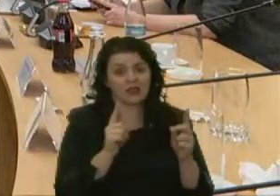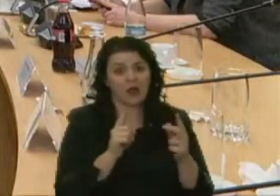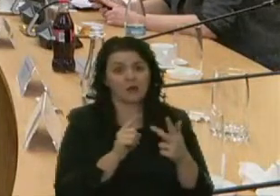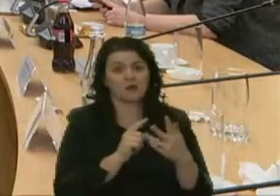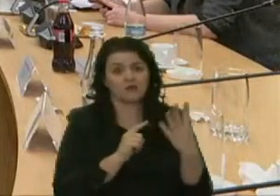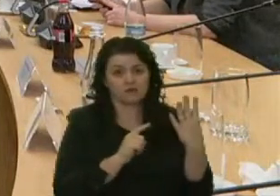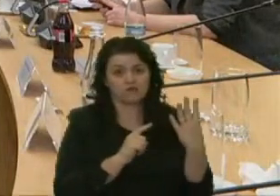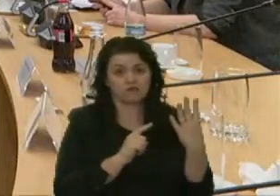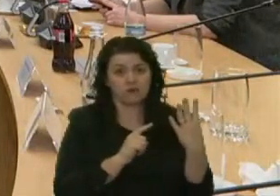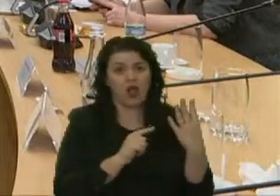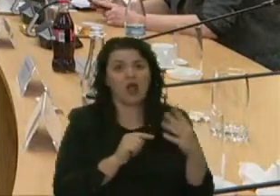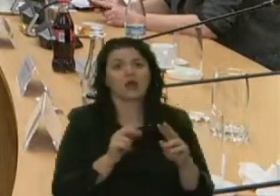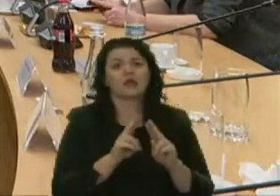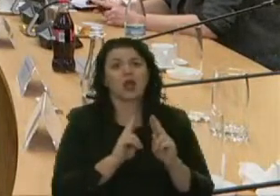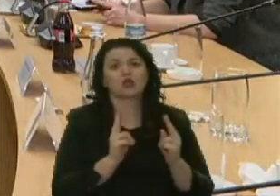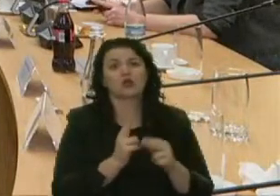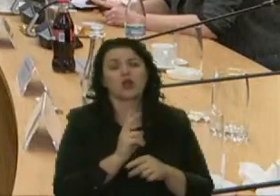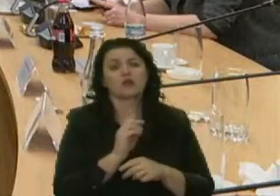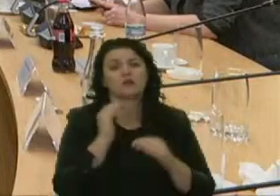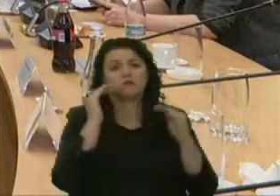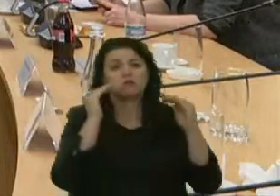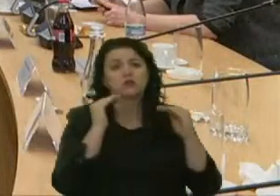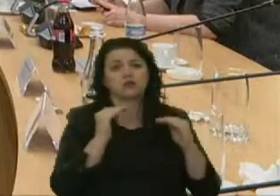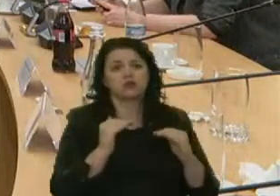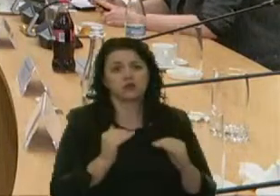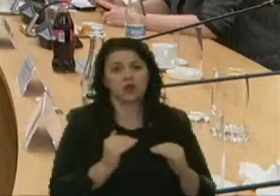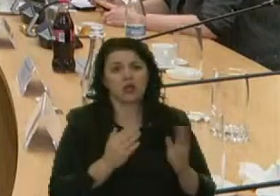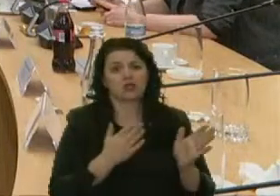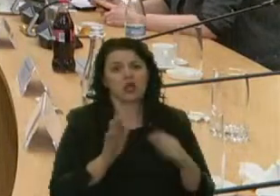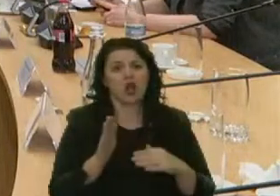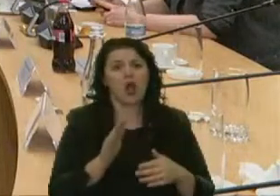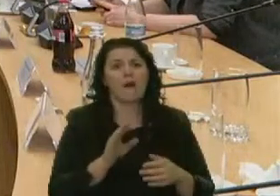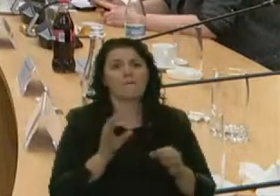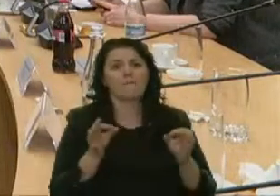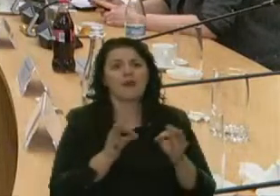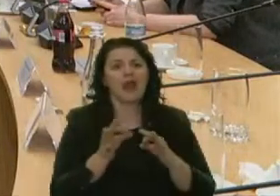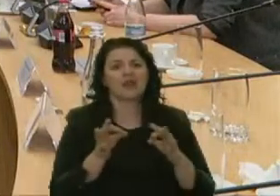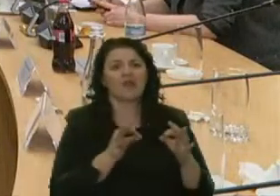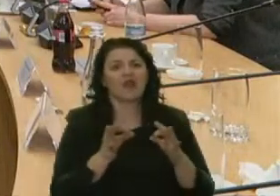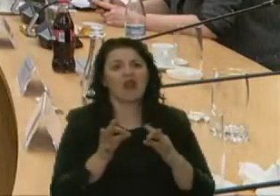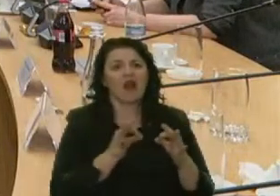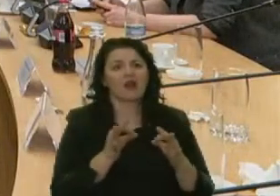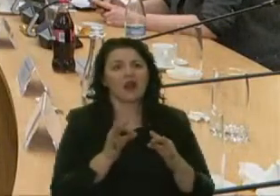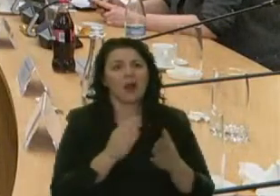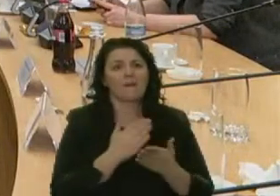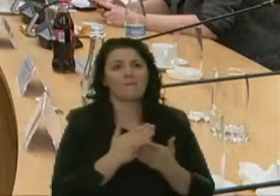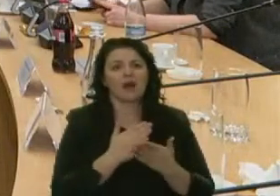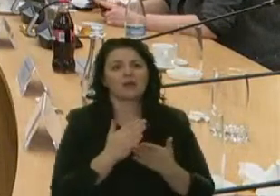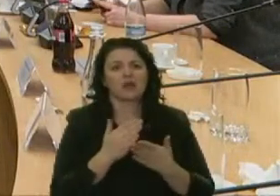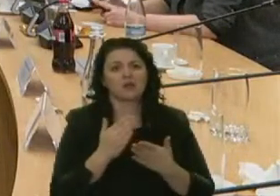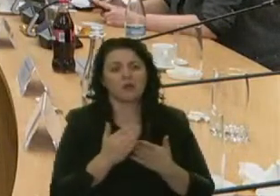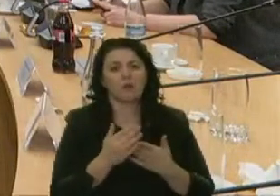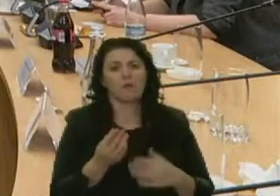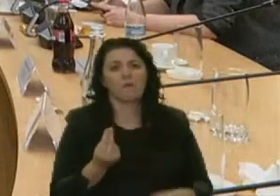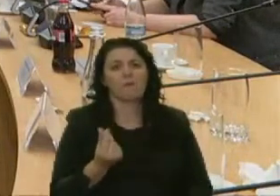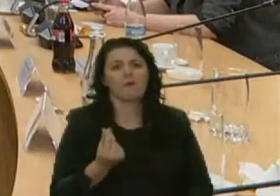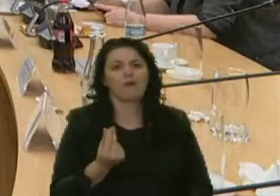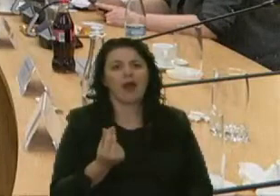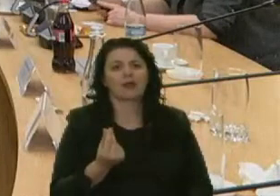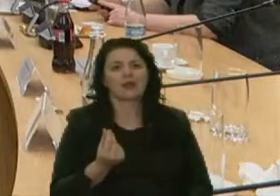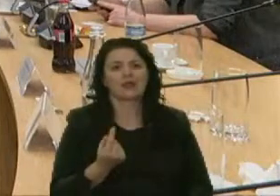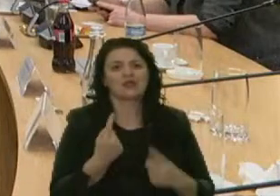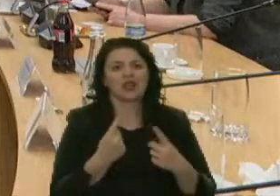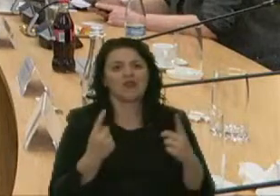diferite dar toată treaba așa top down începe cu o planificare strategică de împărțirea potului de bani în